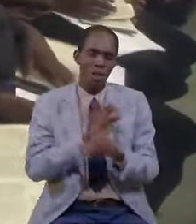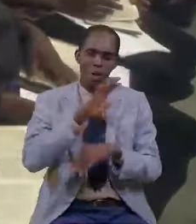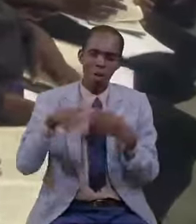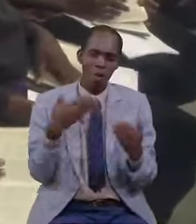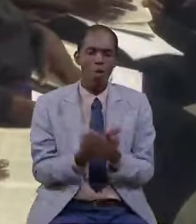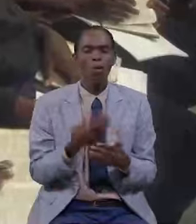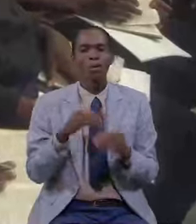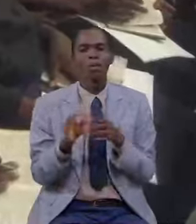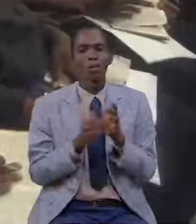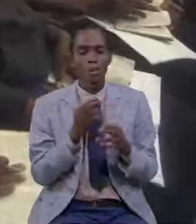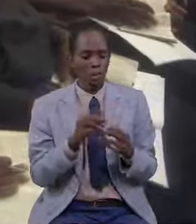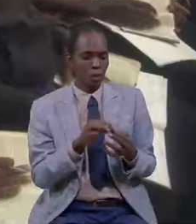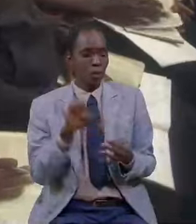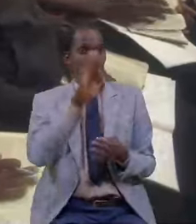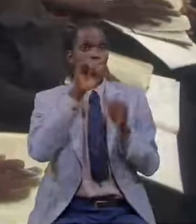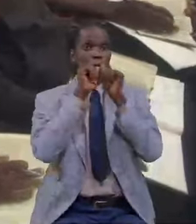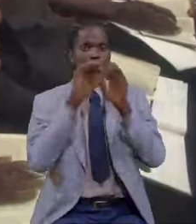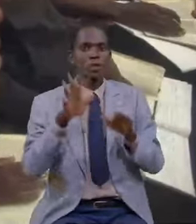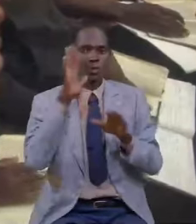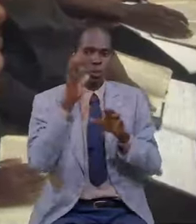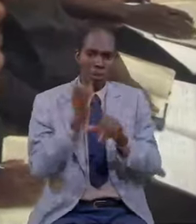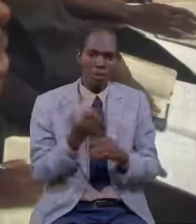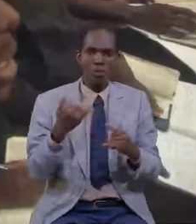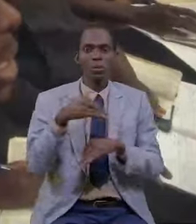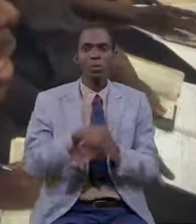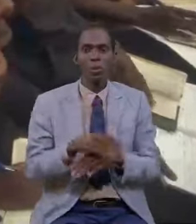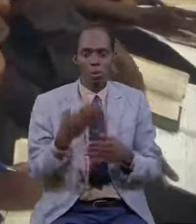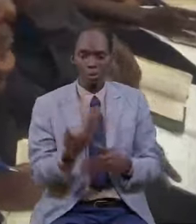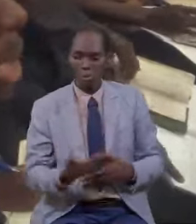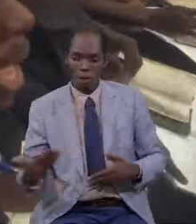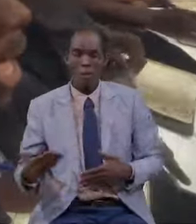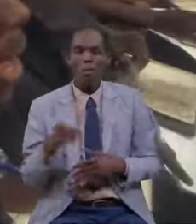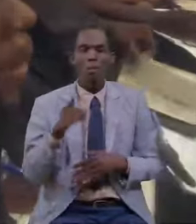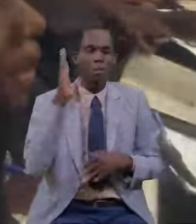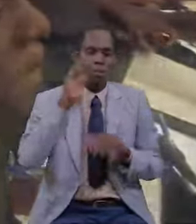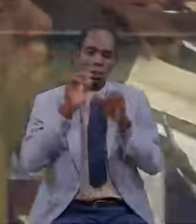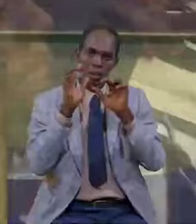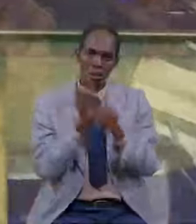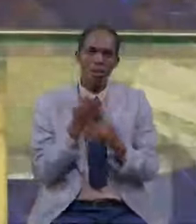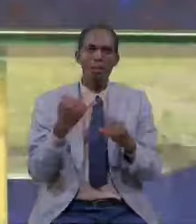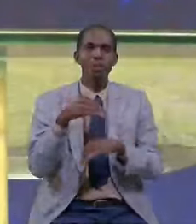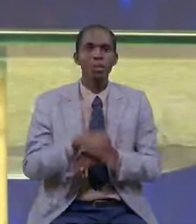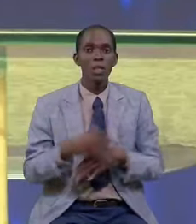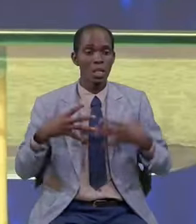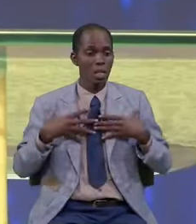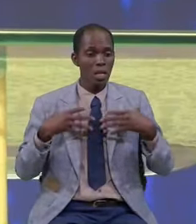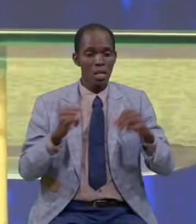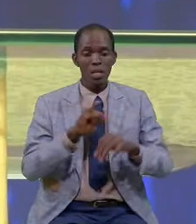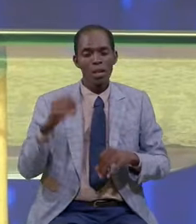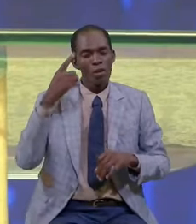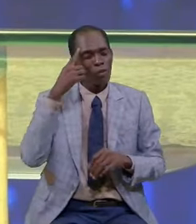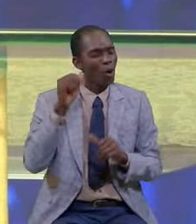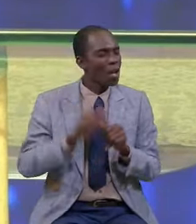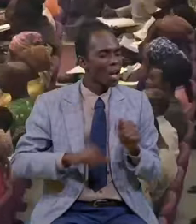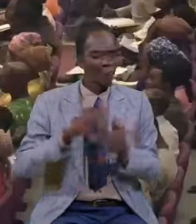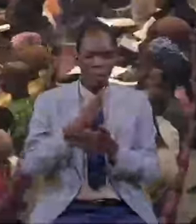bénédictions spirituelles, vous en aurez ce soir. Les bénédictions matérielles, vous en aurez ce soir. La guérison pour chaque cellule